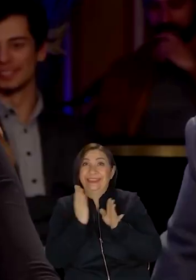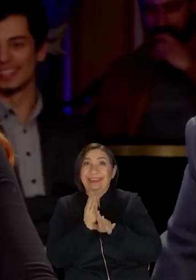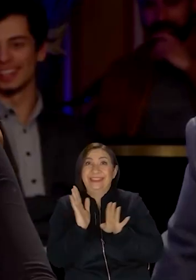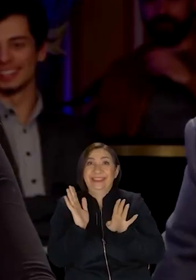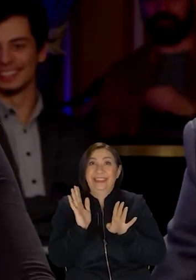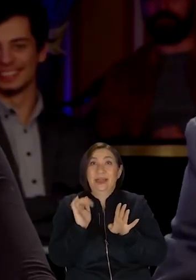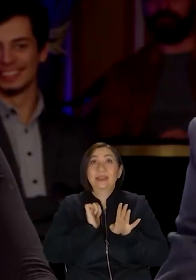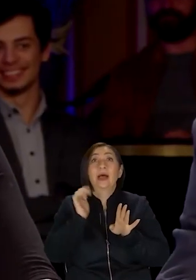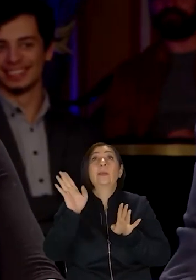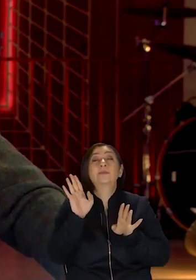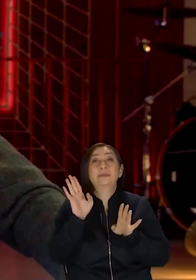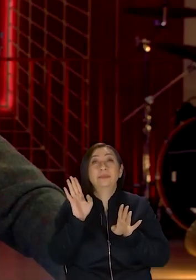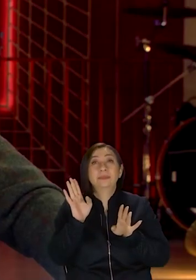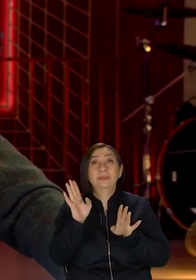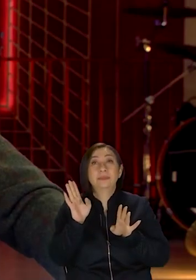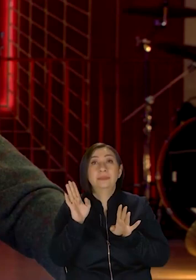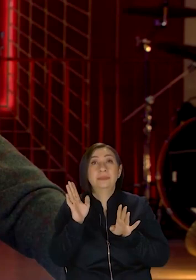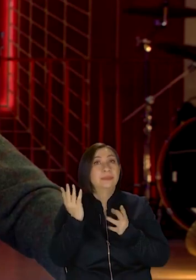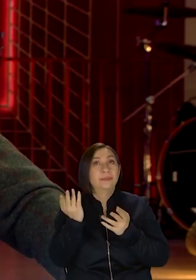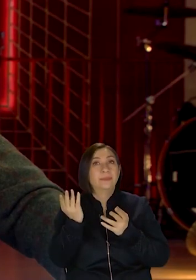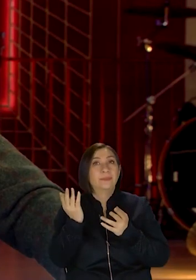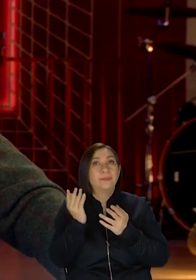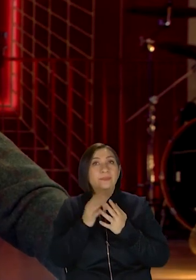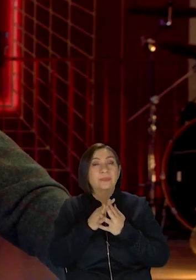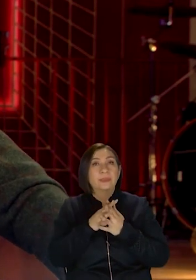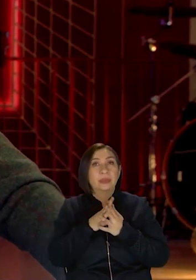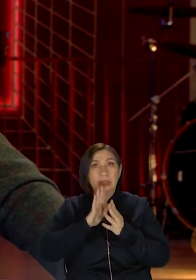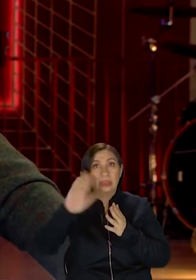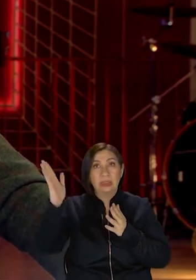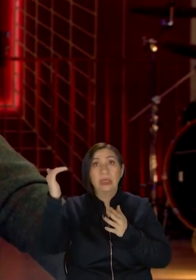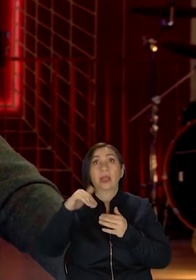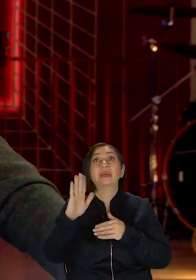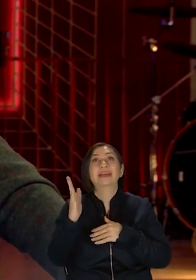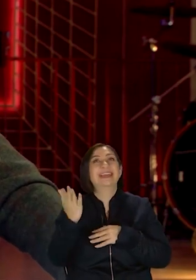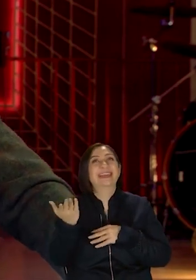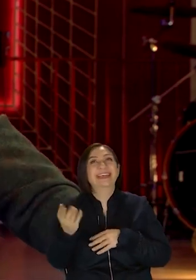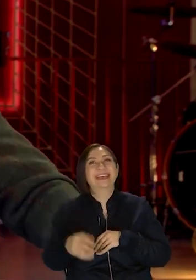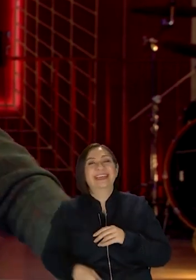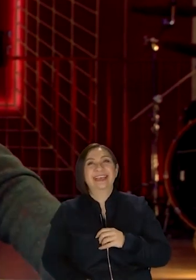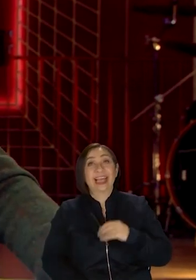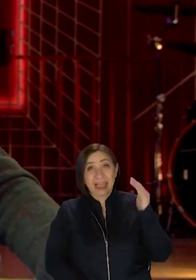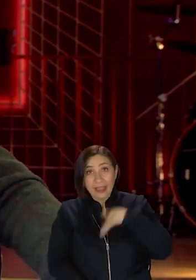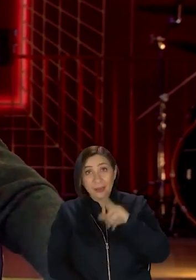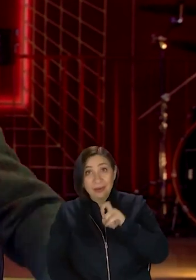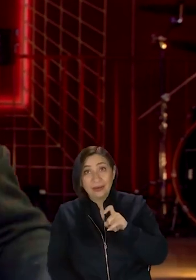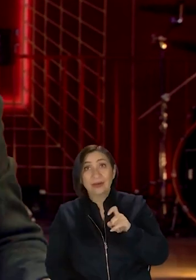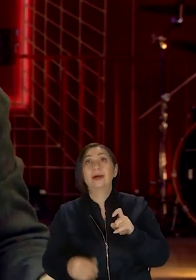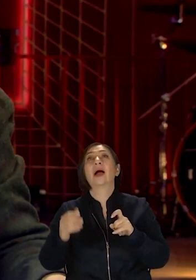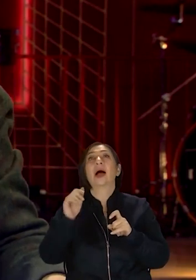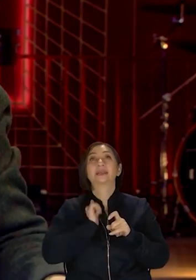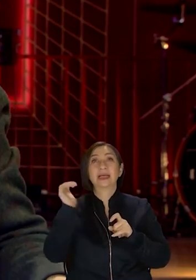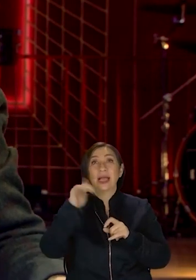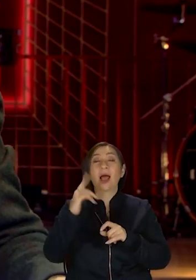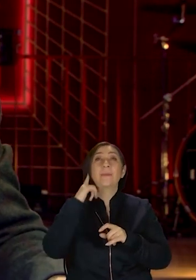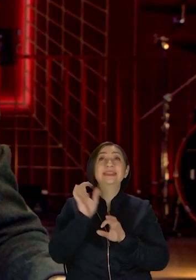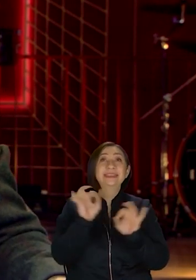Gerçekten askere şu gitmedi. An. Ne oldu? Ne oldu? Ne? Gitti. Gitti gelmedi. Geldi mi? Geldiğini hiç